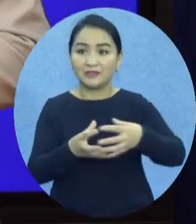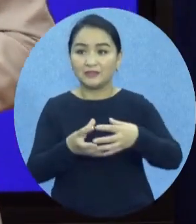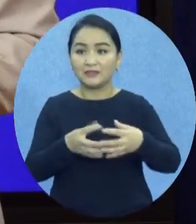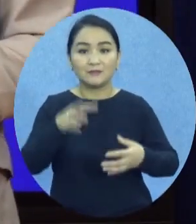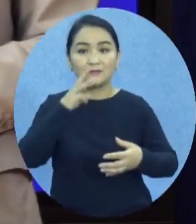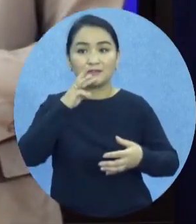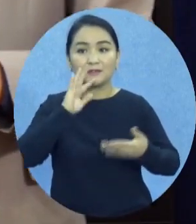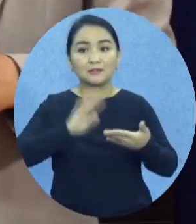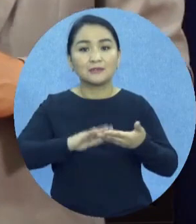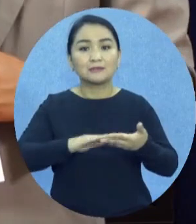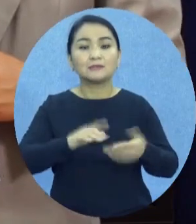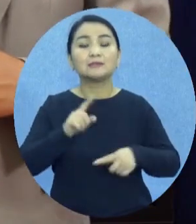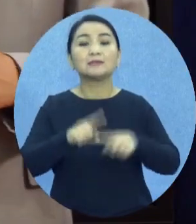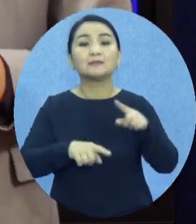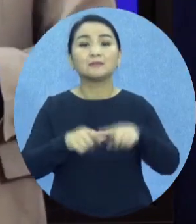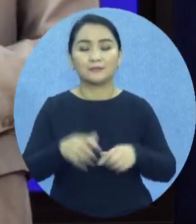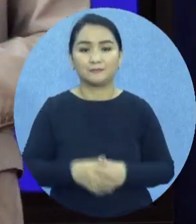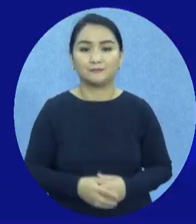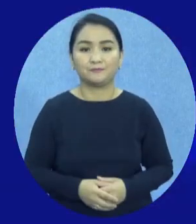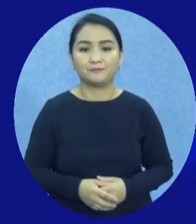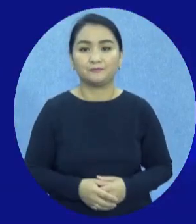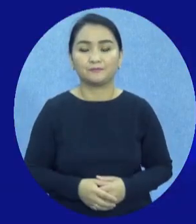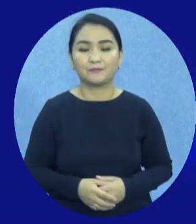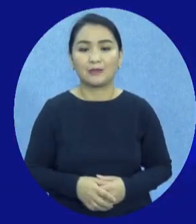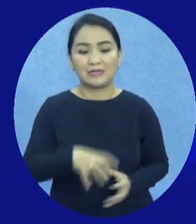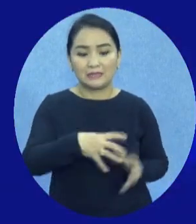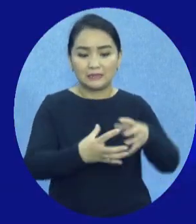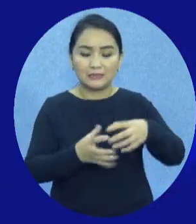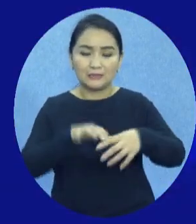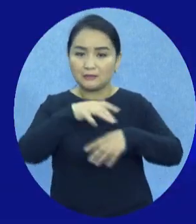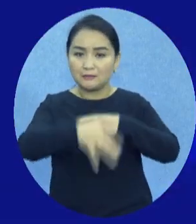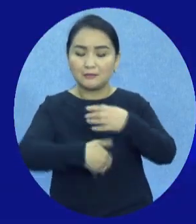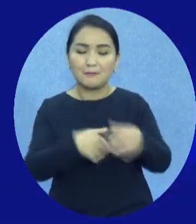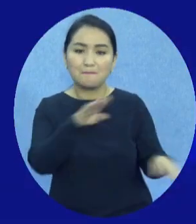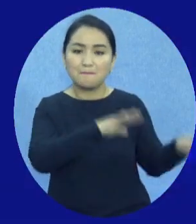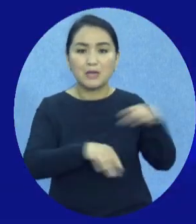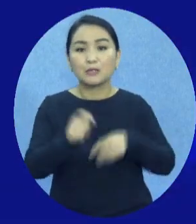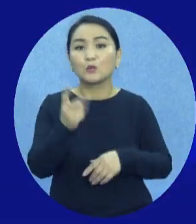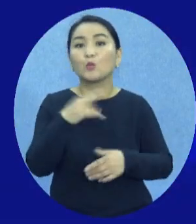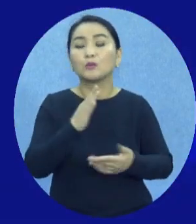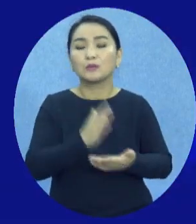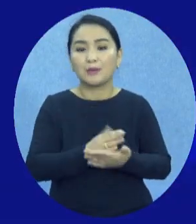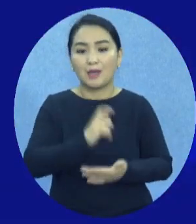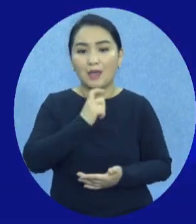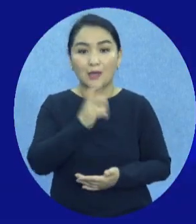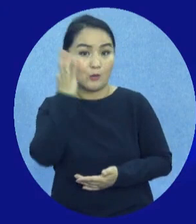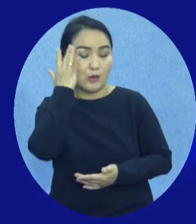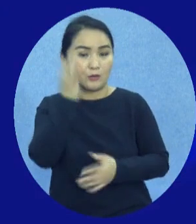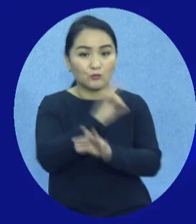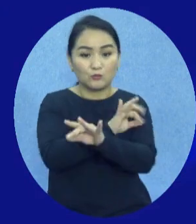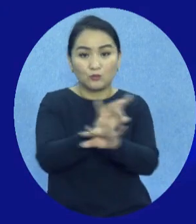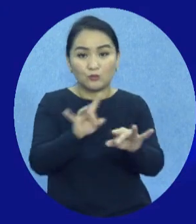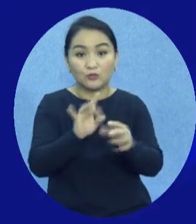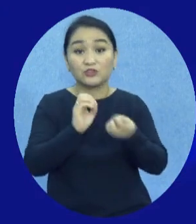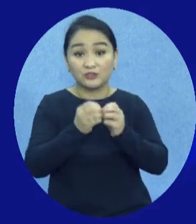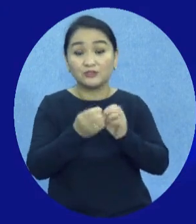байдал нэлээд хүндэрж байгаа. За тэрний хэмжээгээр бас хариу арга хэмжээнүүд нэлээд хийгдэж байгаа юм дүү зурагтай байна. Сүүлийн 24